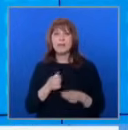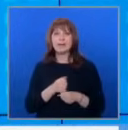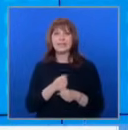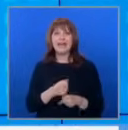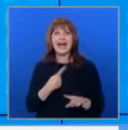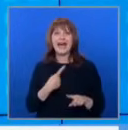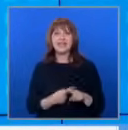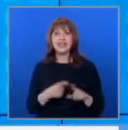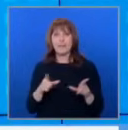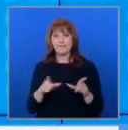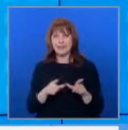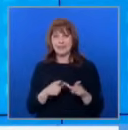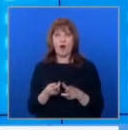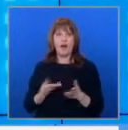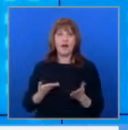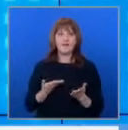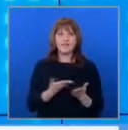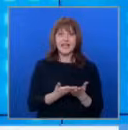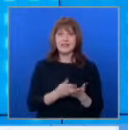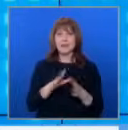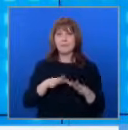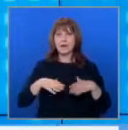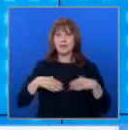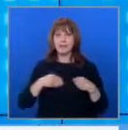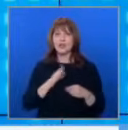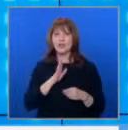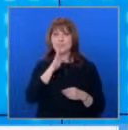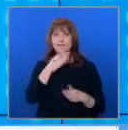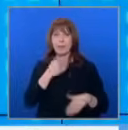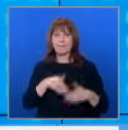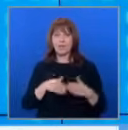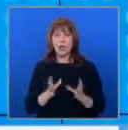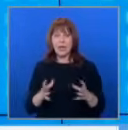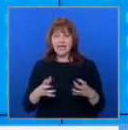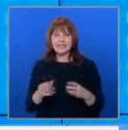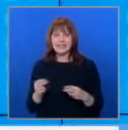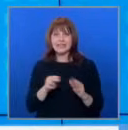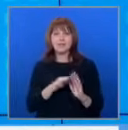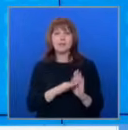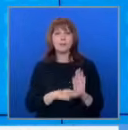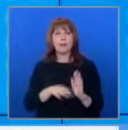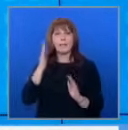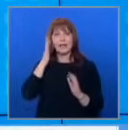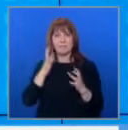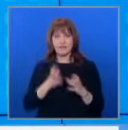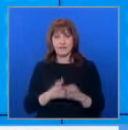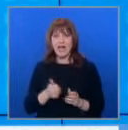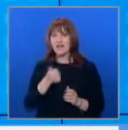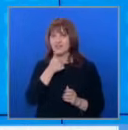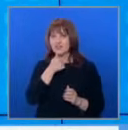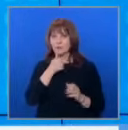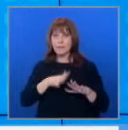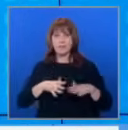мандатоносител Християн Мицкоски внесе в парламента на Република Северна Македония състава и програмата на правителството си. В